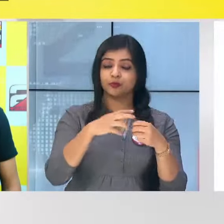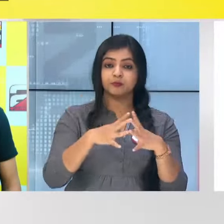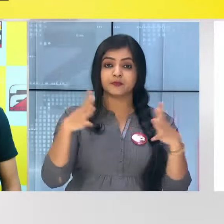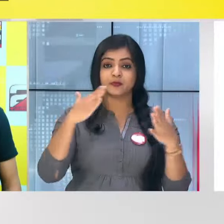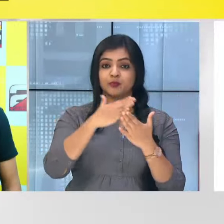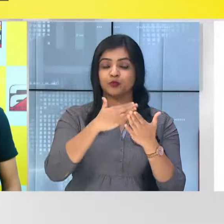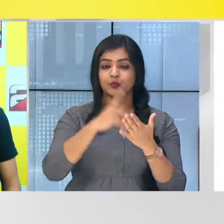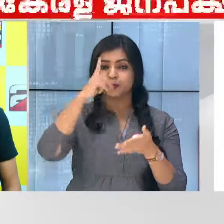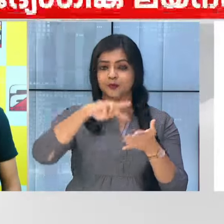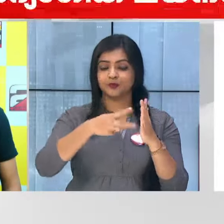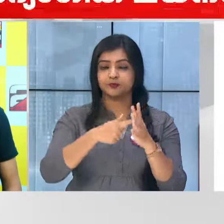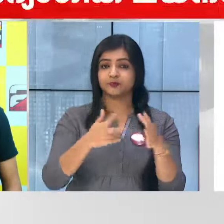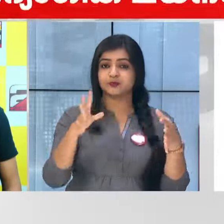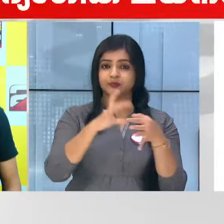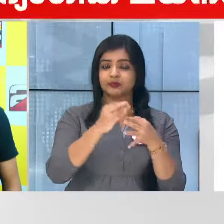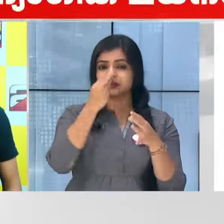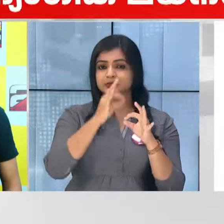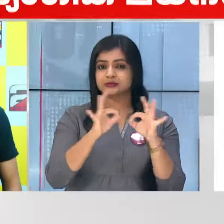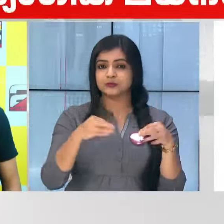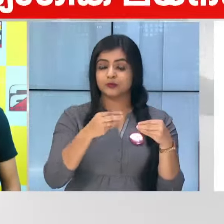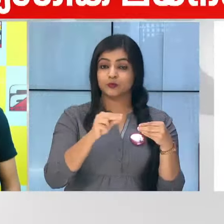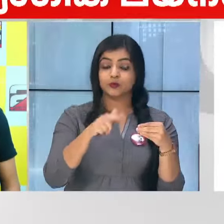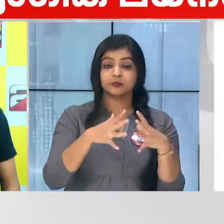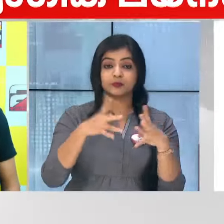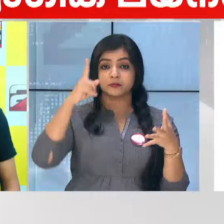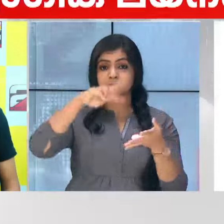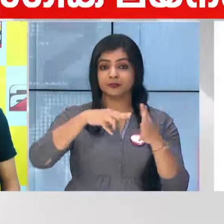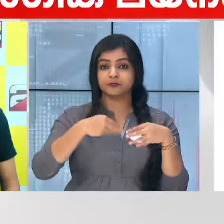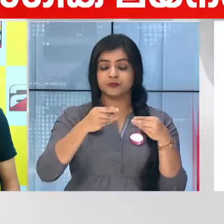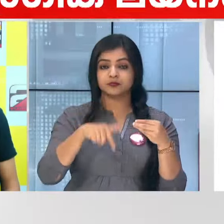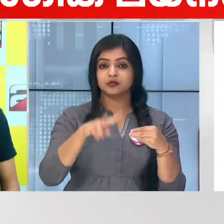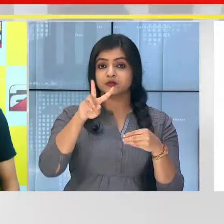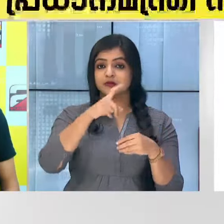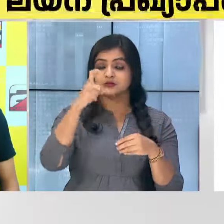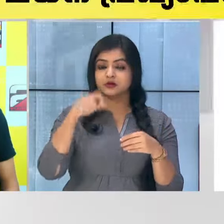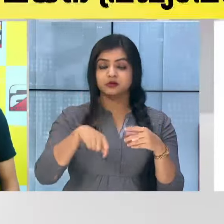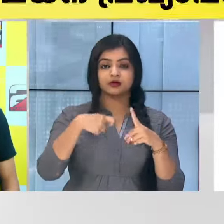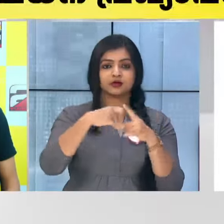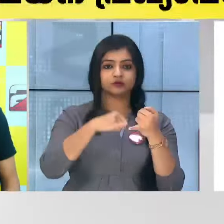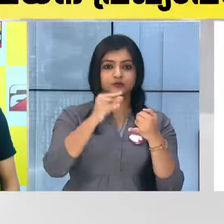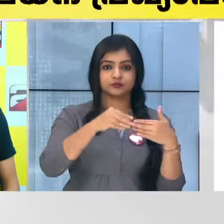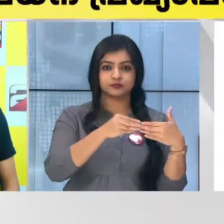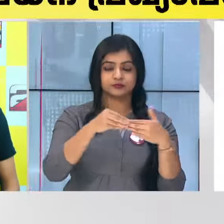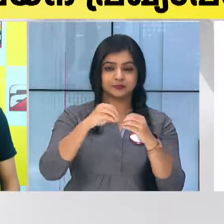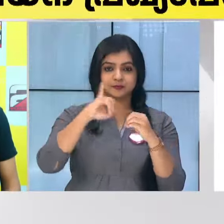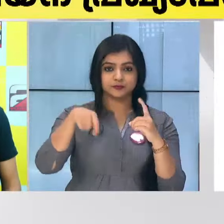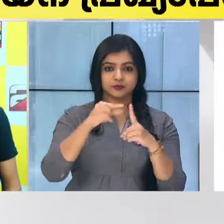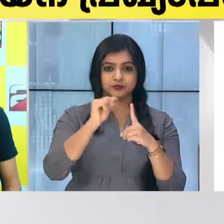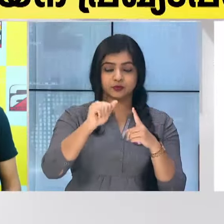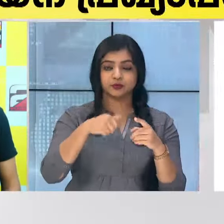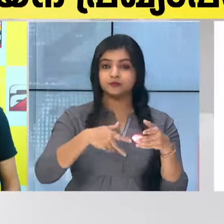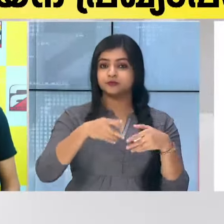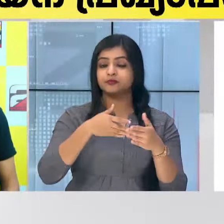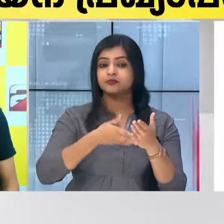സമ്മേളനമായി ഒതുക്കാൻ ആഗ്രഹിക്കുന്നില്ല 27 ആം തീയതി ഈ പദയാത്രയുടെ സമാപനമുണ്ട് കെ സുരേന്ദ്രൻ നയിക്കുന്ന അത് തിരുവനന്തപുരത്താണ്